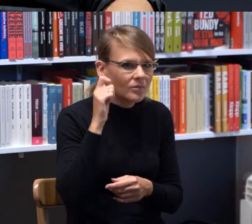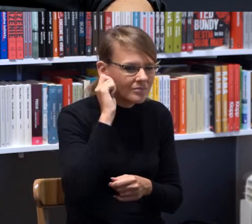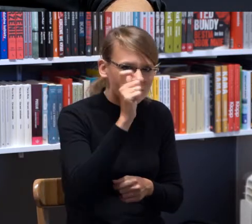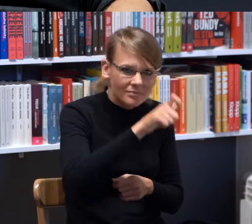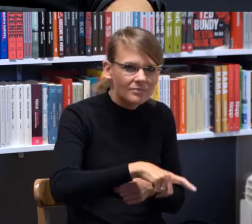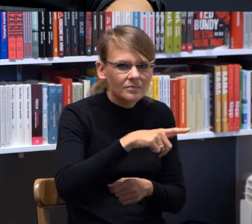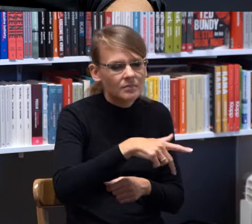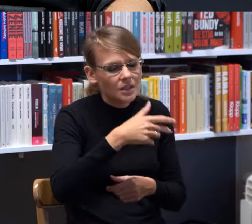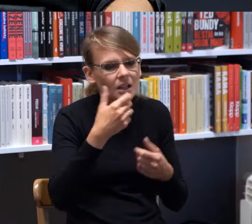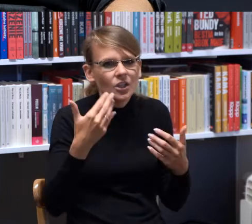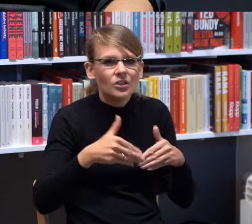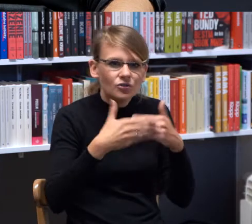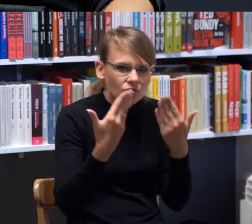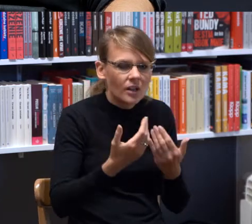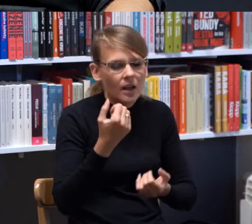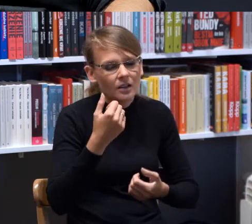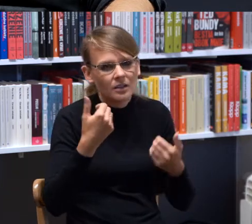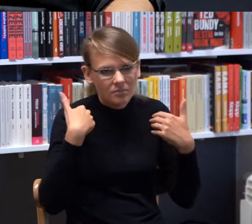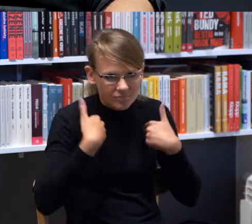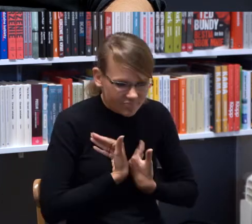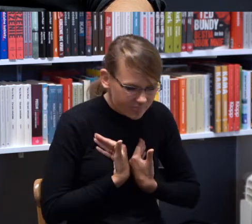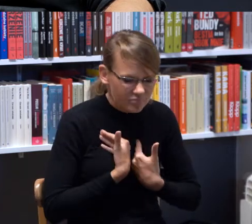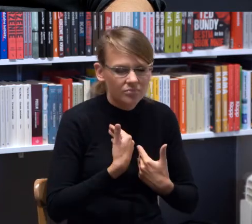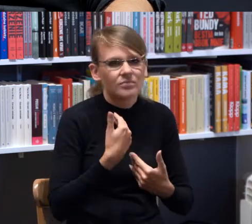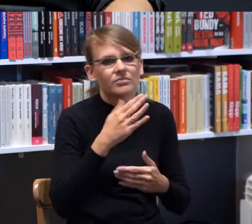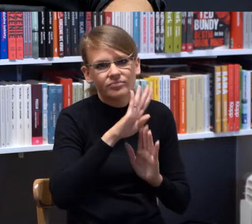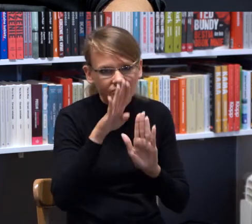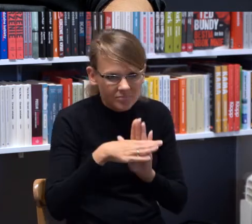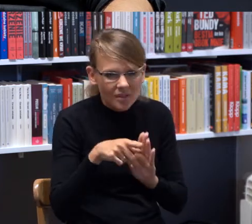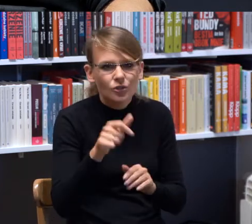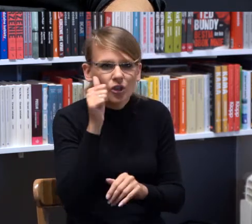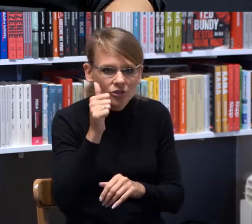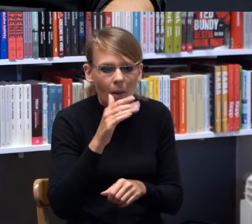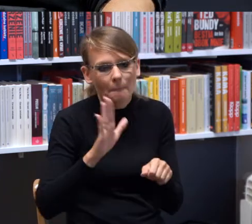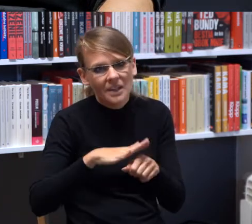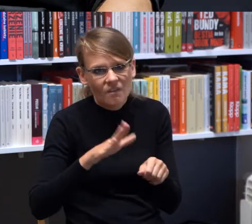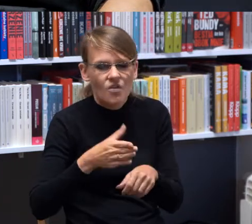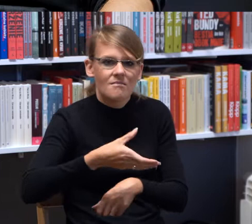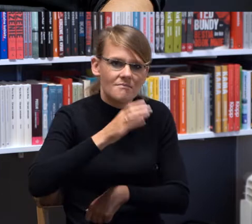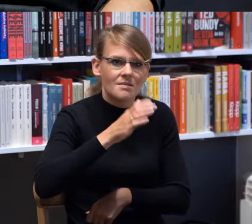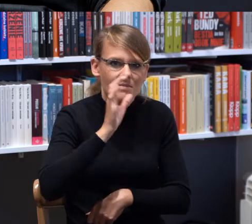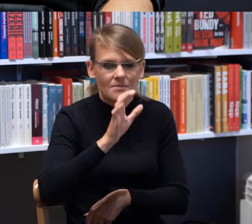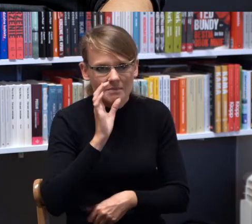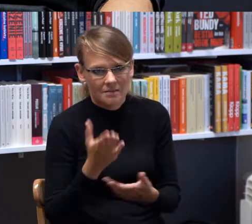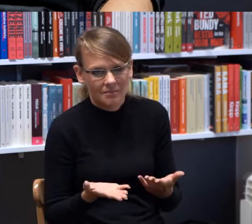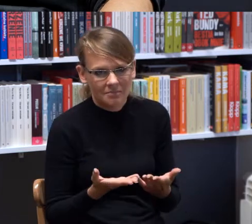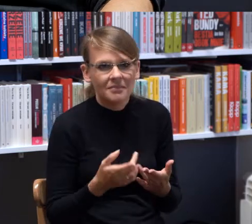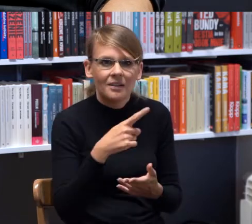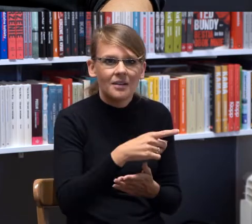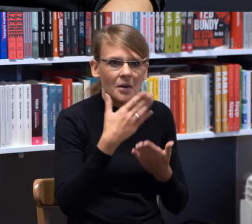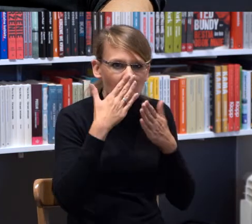znojów zasiada i otwiera piwko, tak? Ona chyba piwko sobie piła codziennie. Czyli to pokazywanie alkoholu jako właśnie